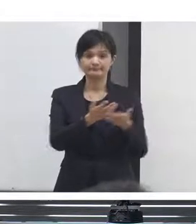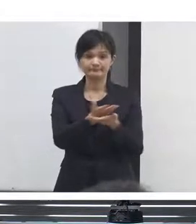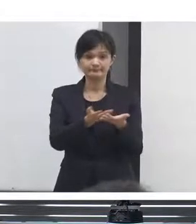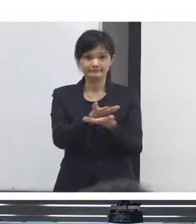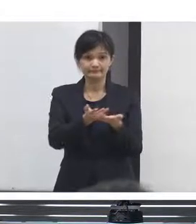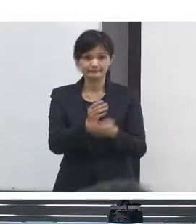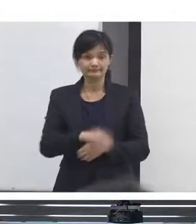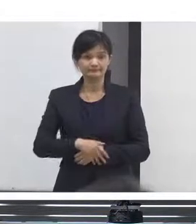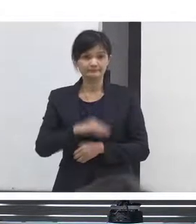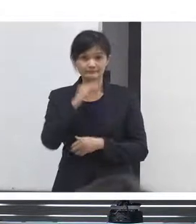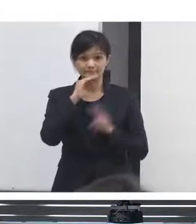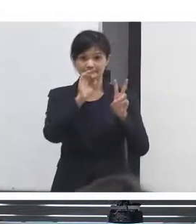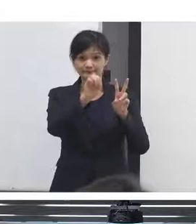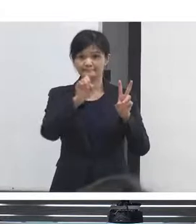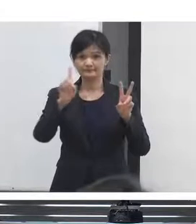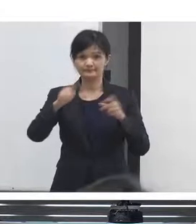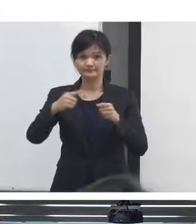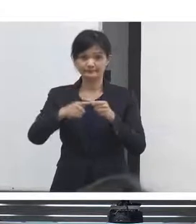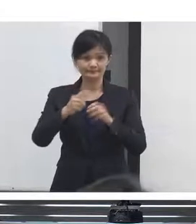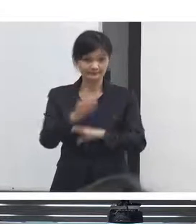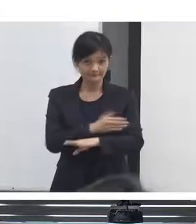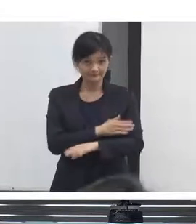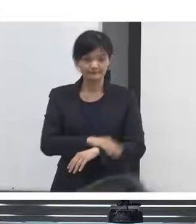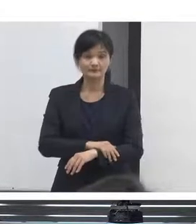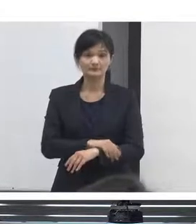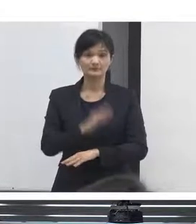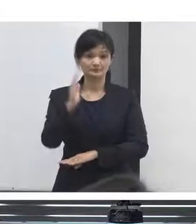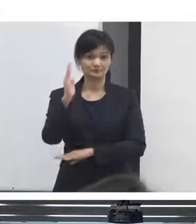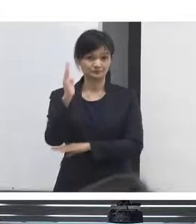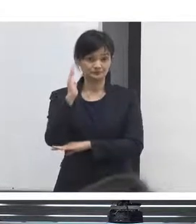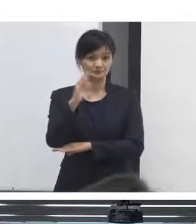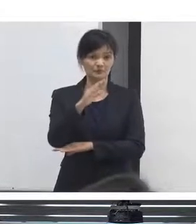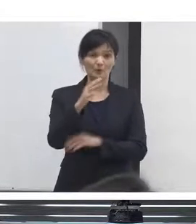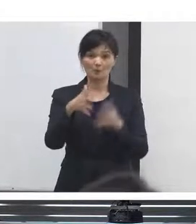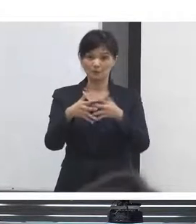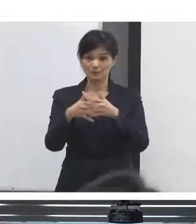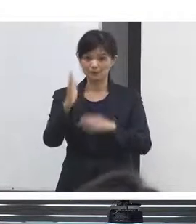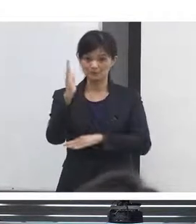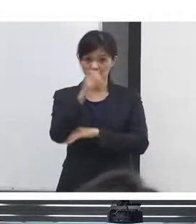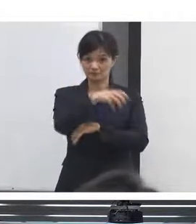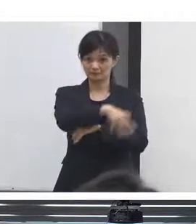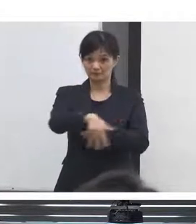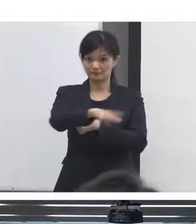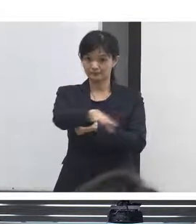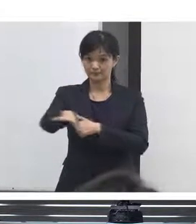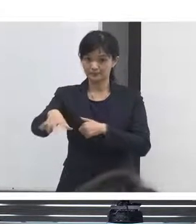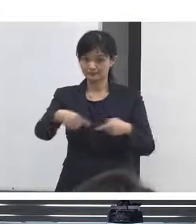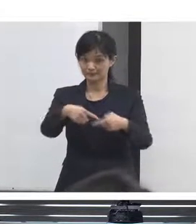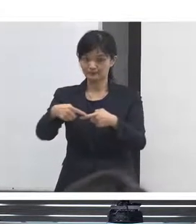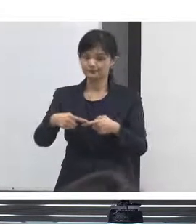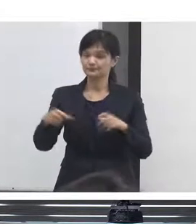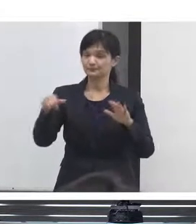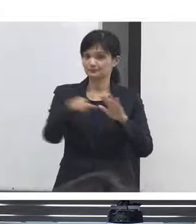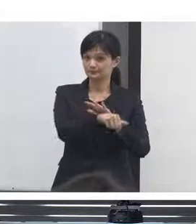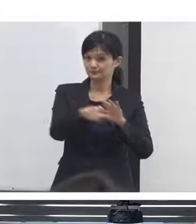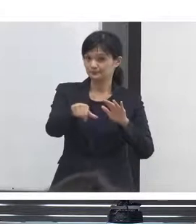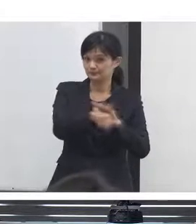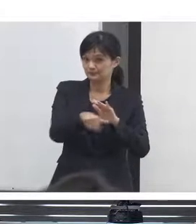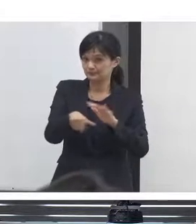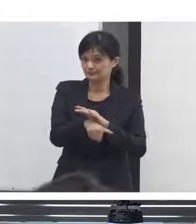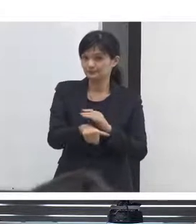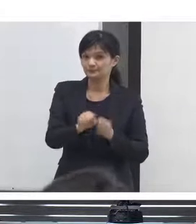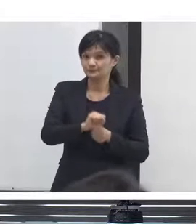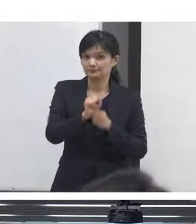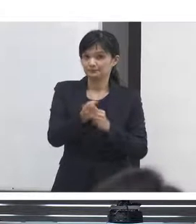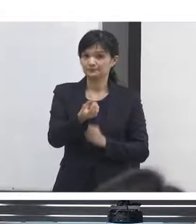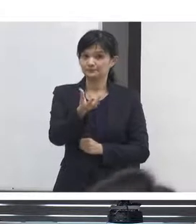那2011年开始呢，有陆续更多的政府的这个美国政府的部门就加入这个 NIEM 的制定哦。那所以呢，陆陆续续现在